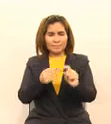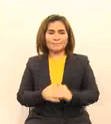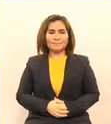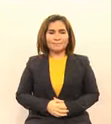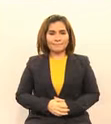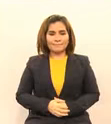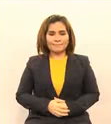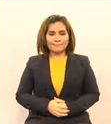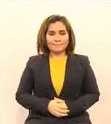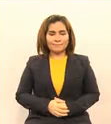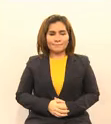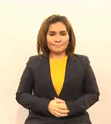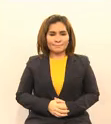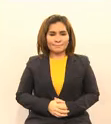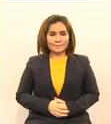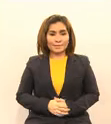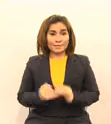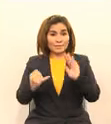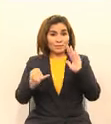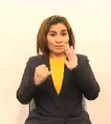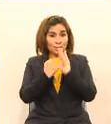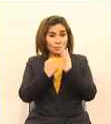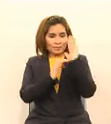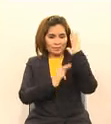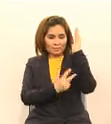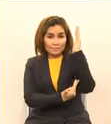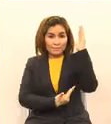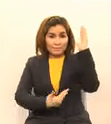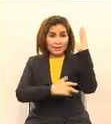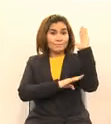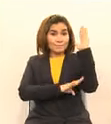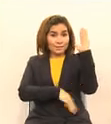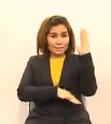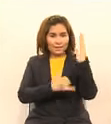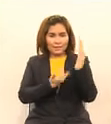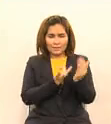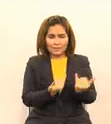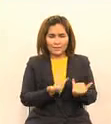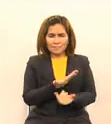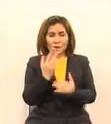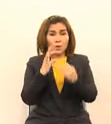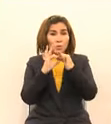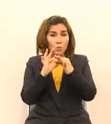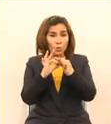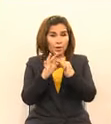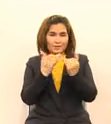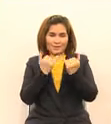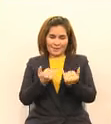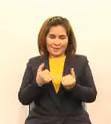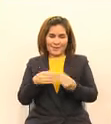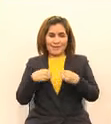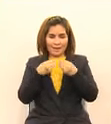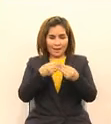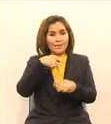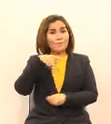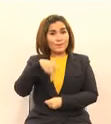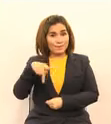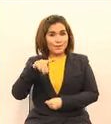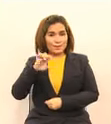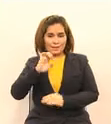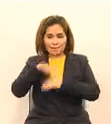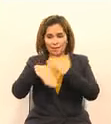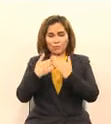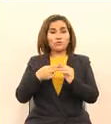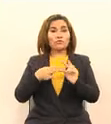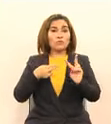ช่นเดียวกันครับส่วน3จังหวัดชายแดนภาคใต้นะครับที่เรากำลังเป็นห่วงกันนะครับตอนนี้ได้รับชุด PPE ทั้งหมด